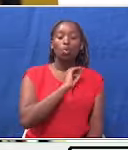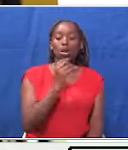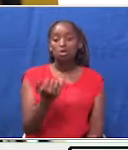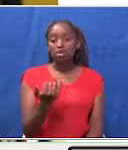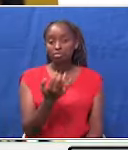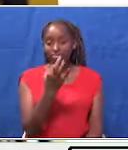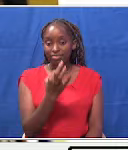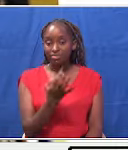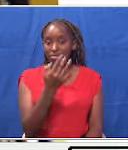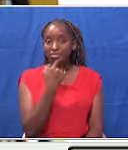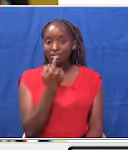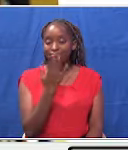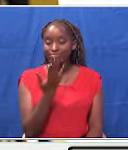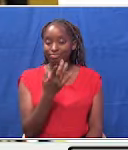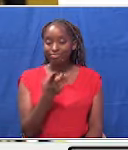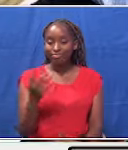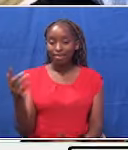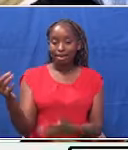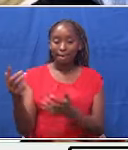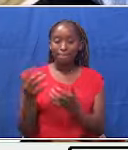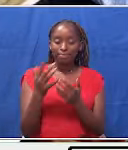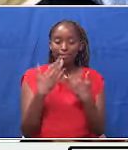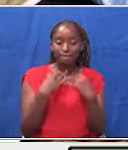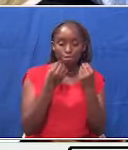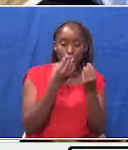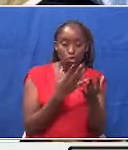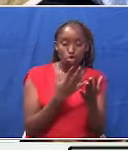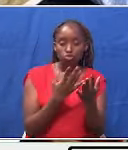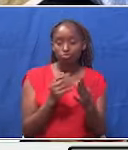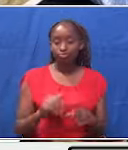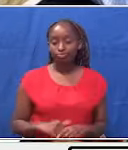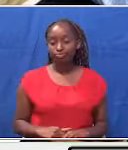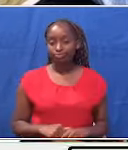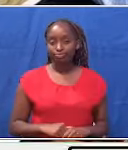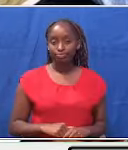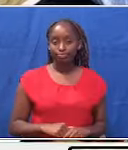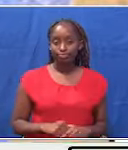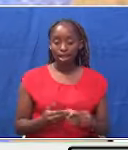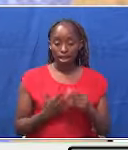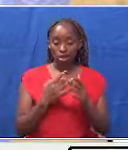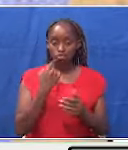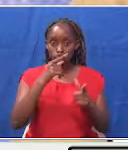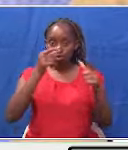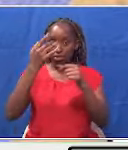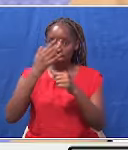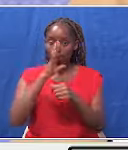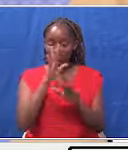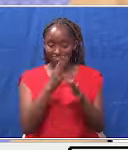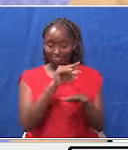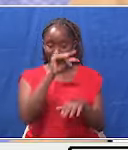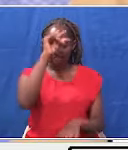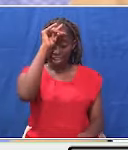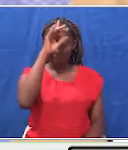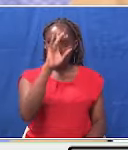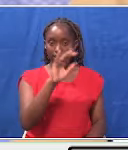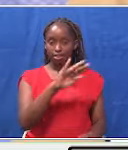Waingereza wanasemanga we are bringing closure. Viongozi waliohudhuria hafla hiyo ya mazishi, akiwemo naibu gavana wa kaunti ya Baringo